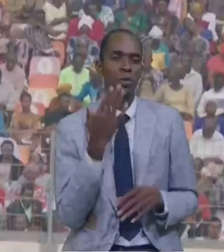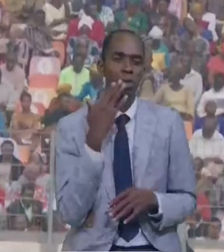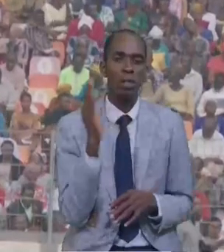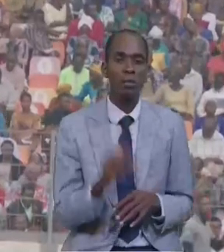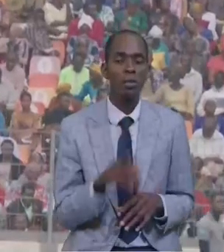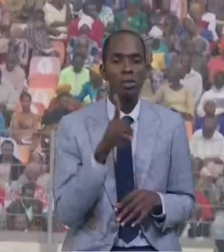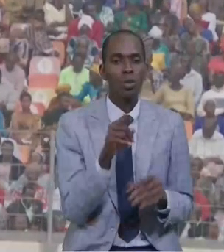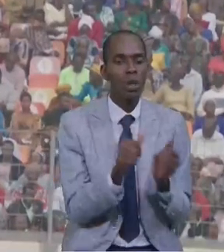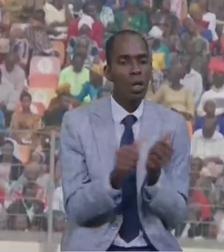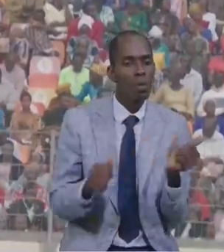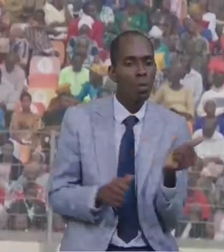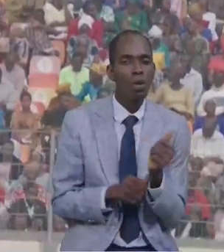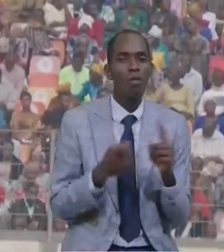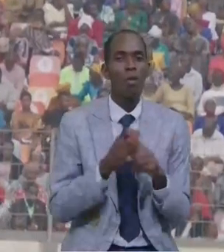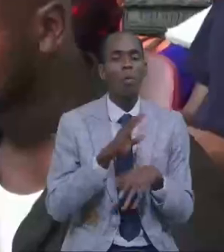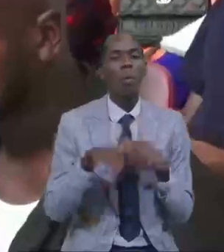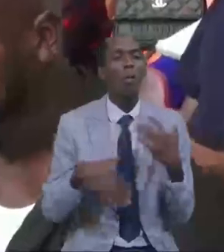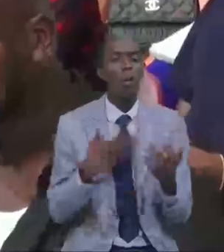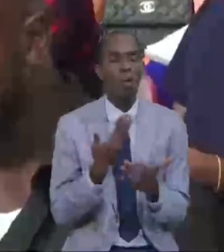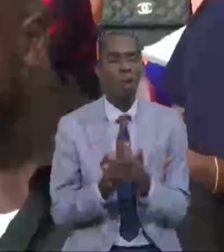Et la sanctification haine